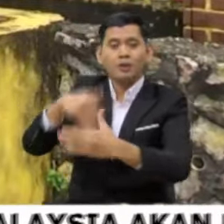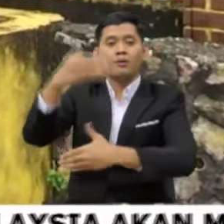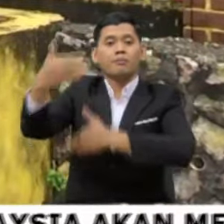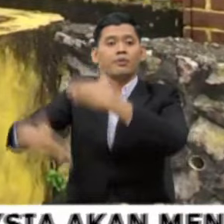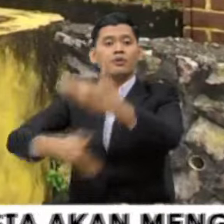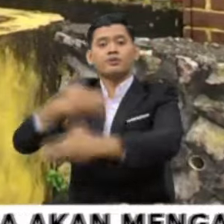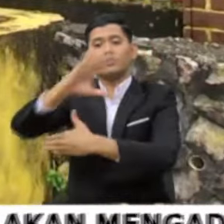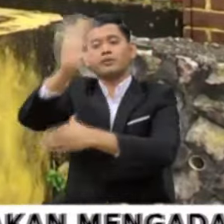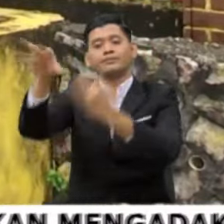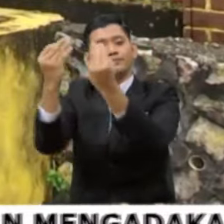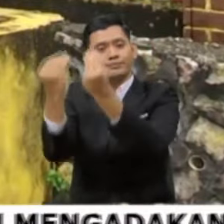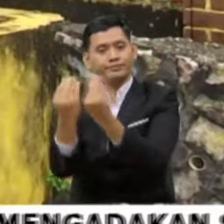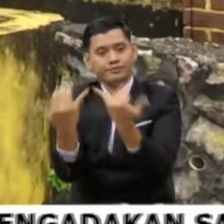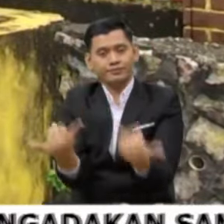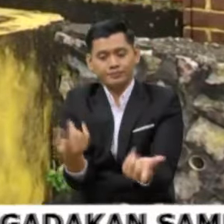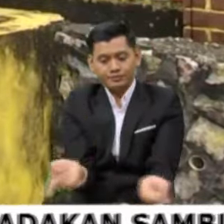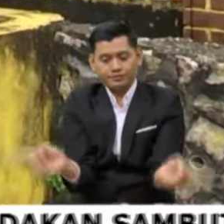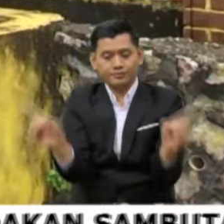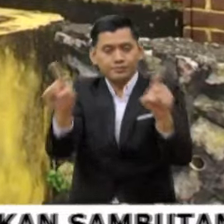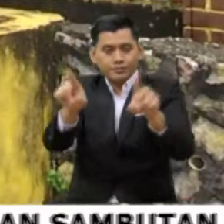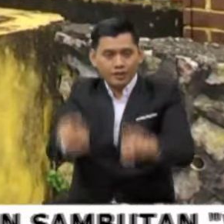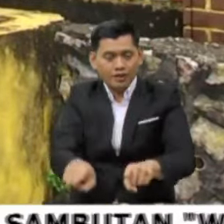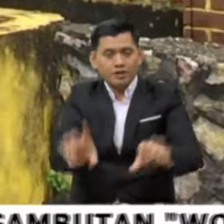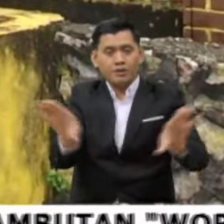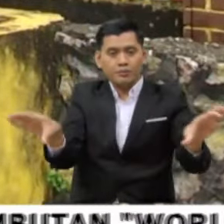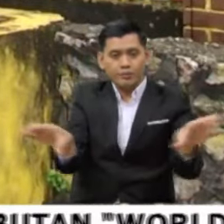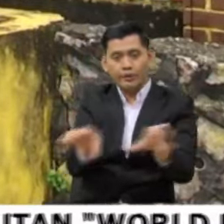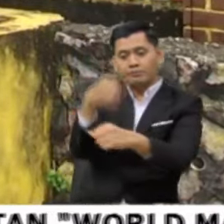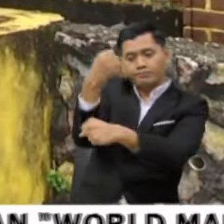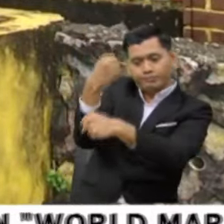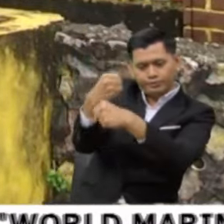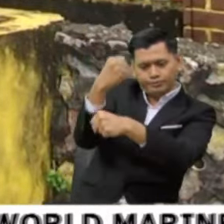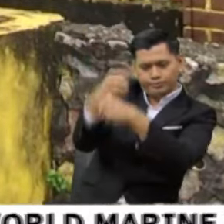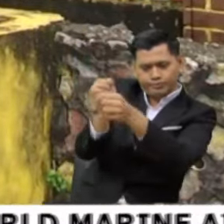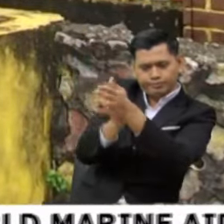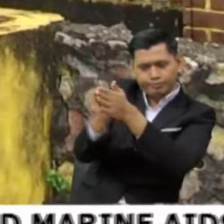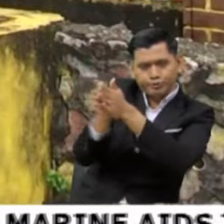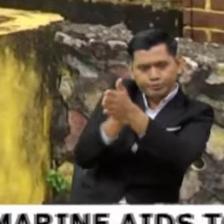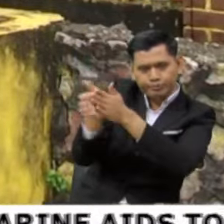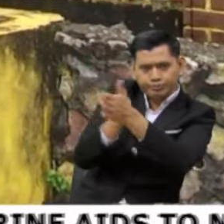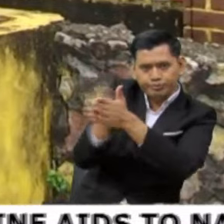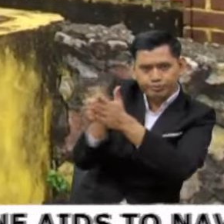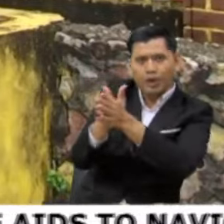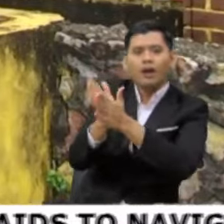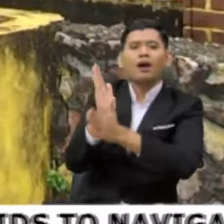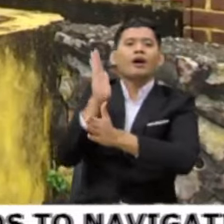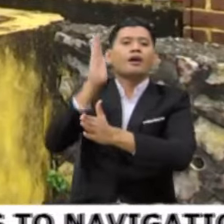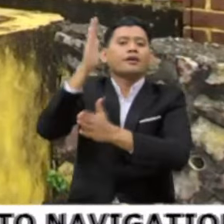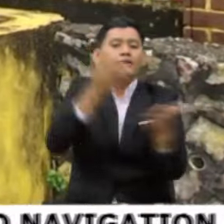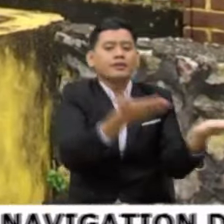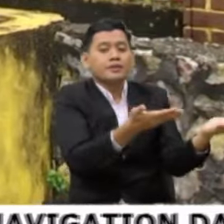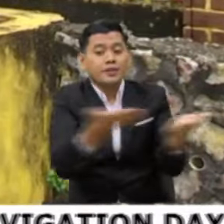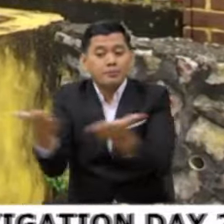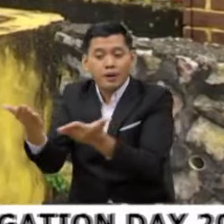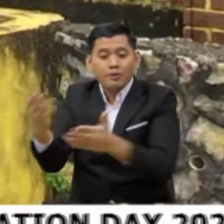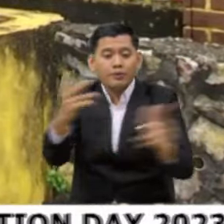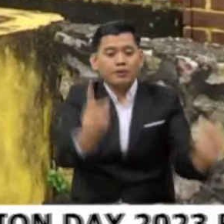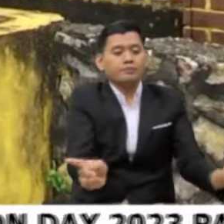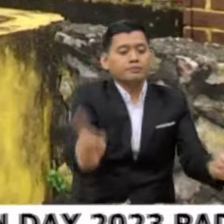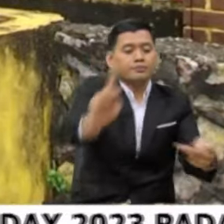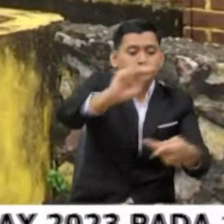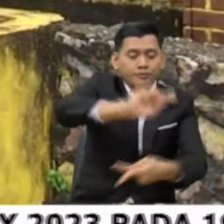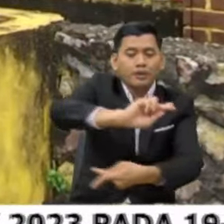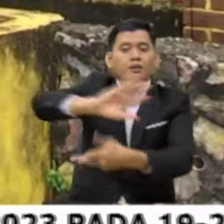undi pada ketika ini sedang pun berlangsung oleh petugas-petugas dipelihara ispr yang mana ianya akan dibawa ke pusat penyeberangan undi di dewan